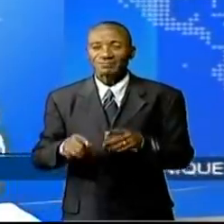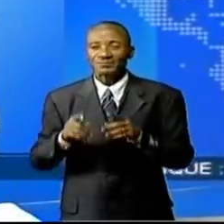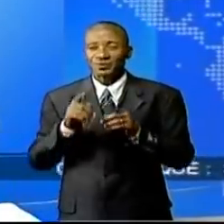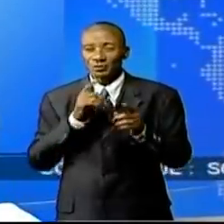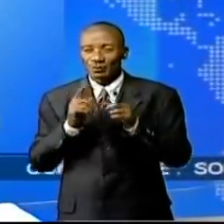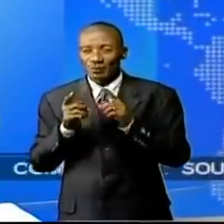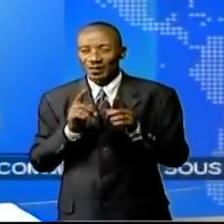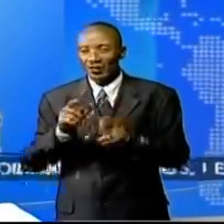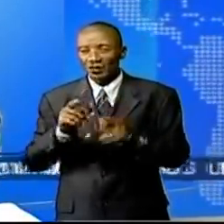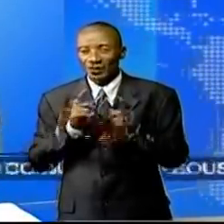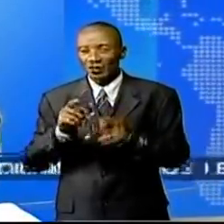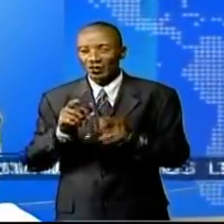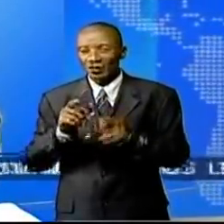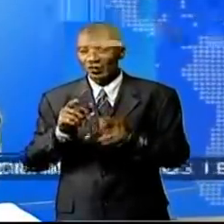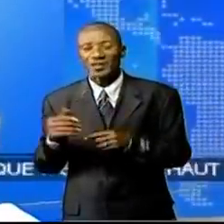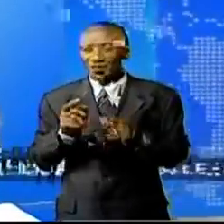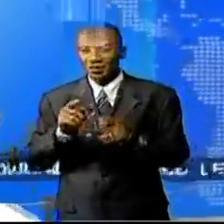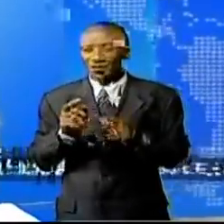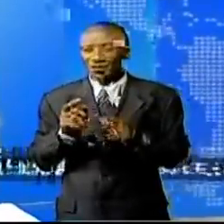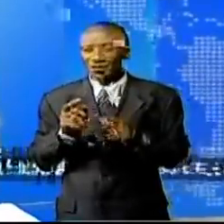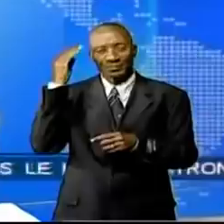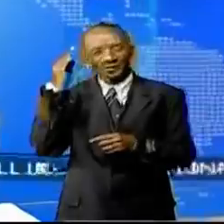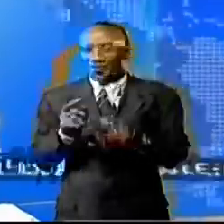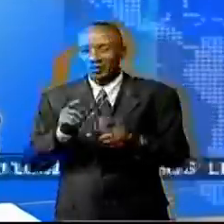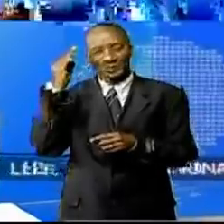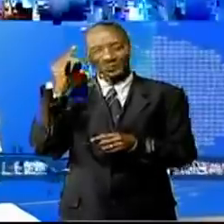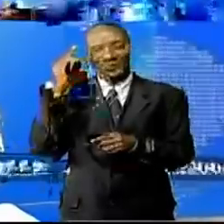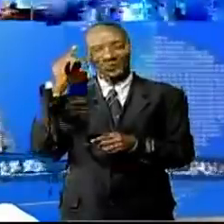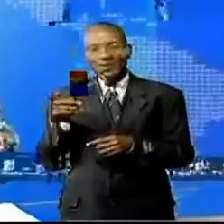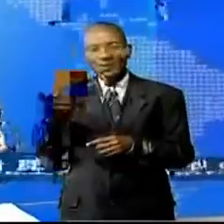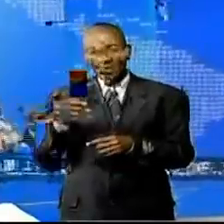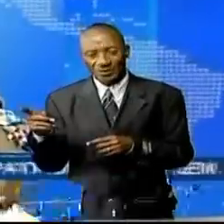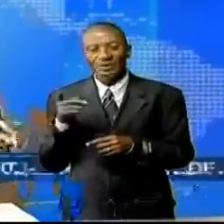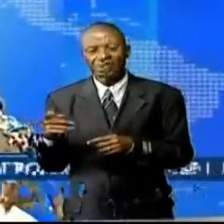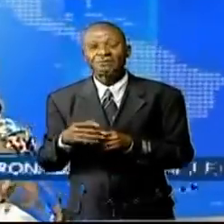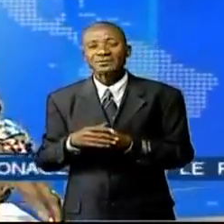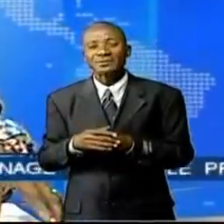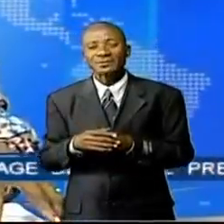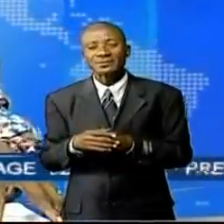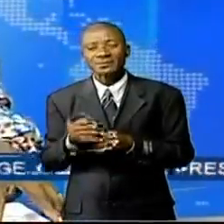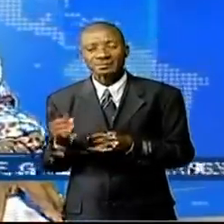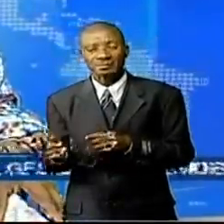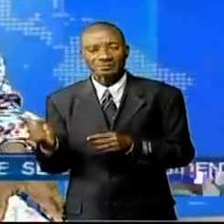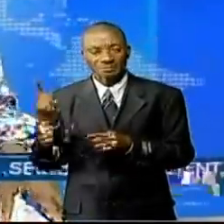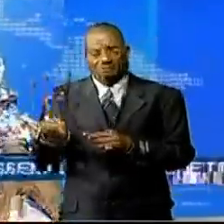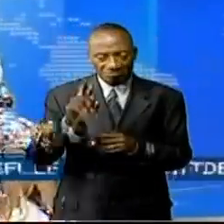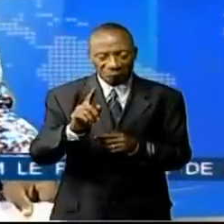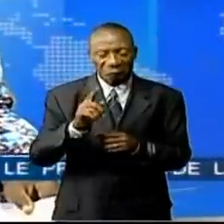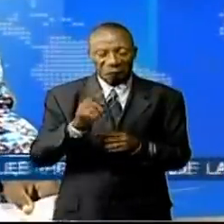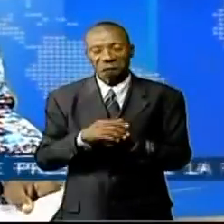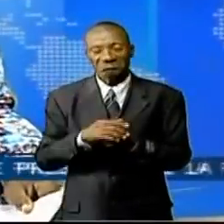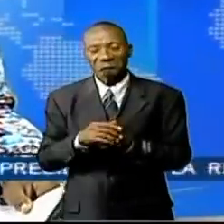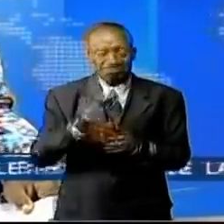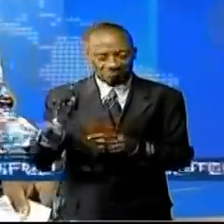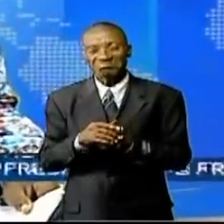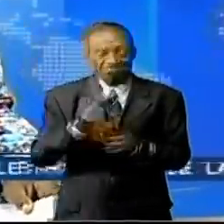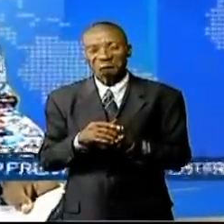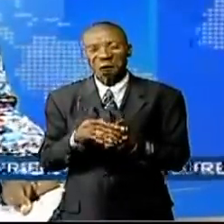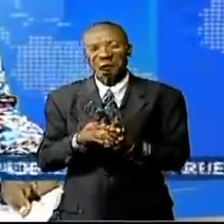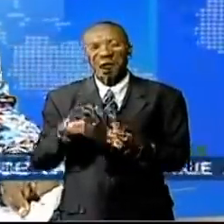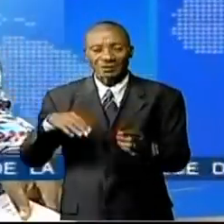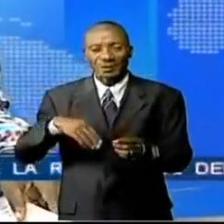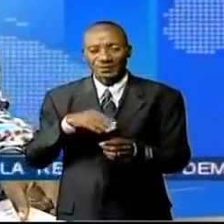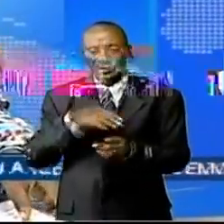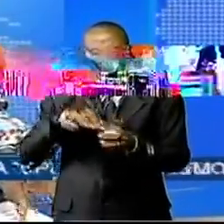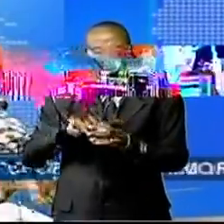avec les syndicalistes de son ministère. Ces derniers réclamaient l'obtention de leur prime. On revient maintenant